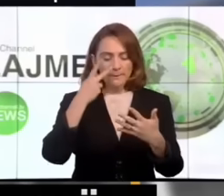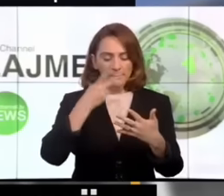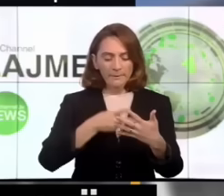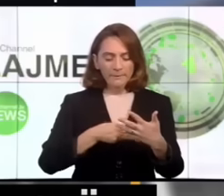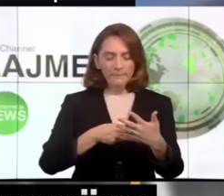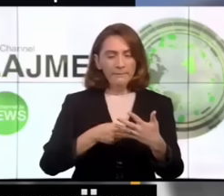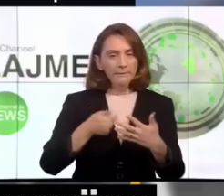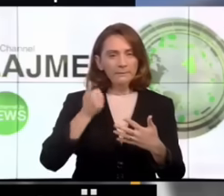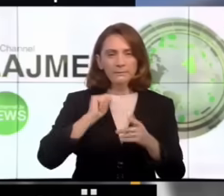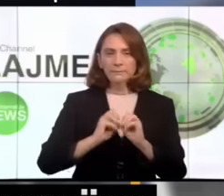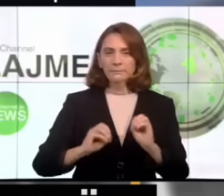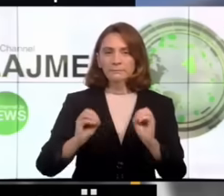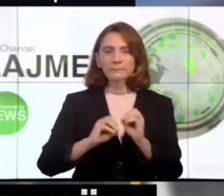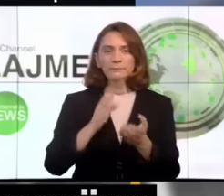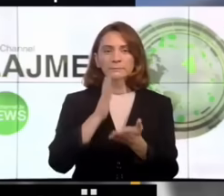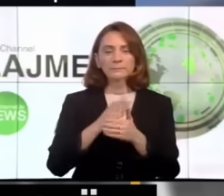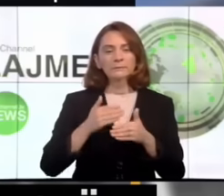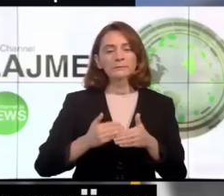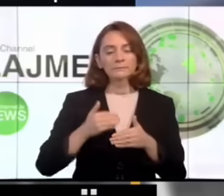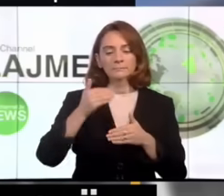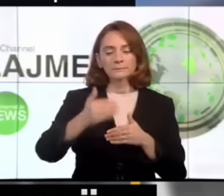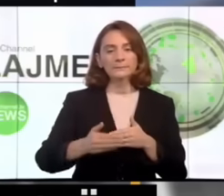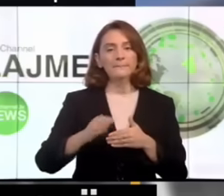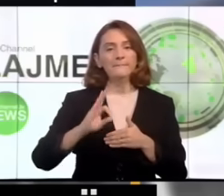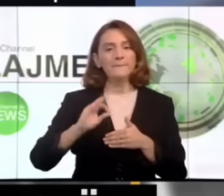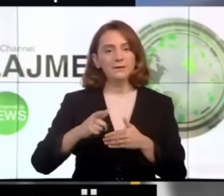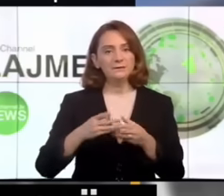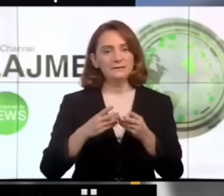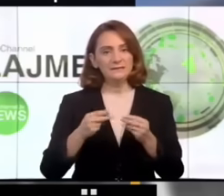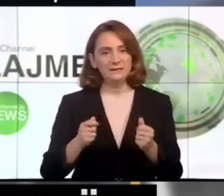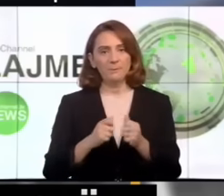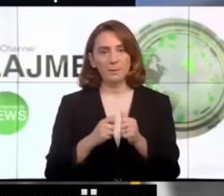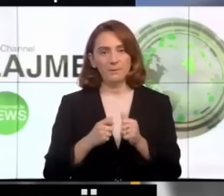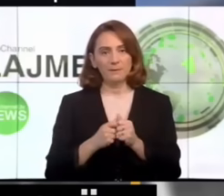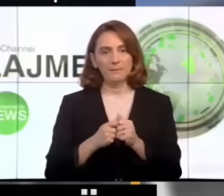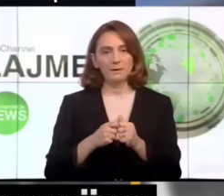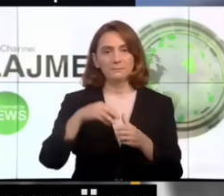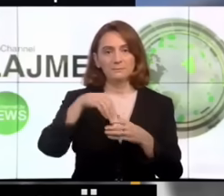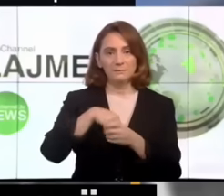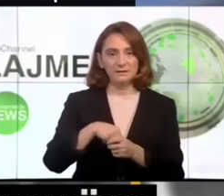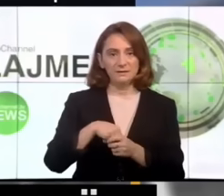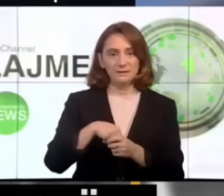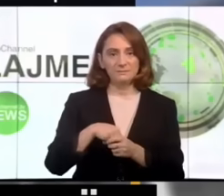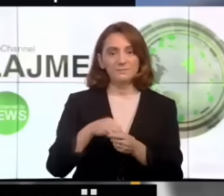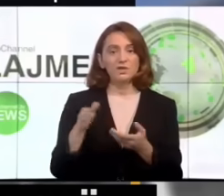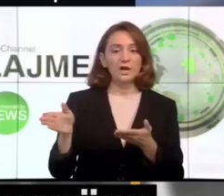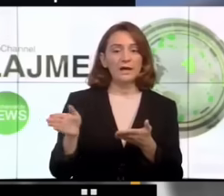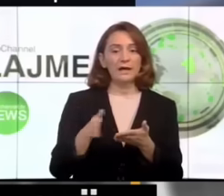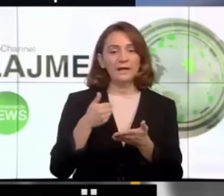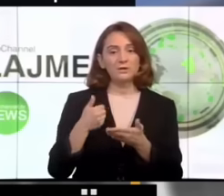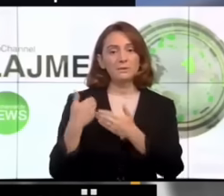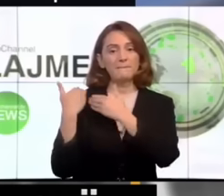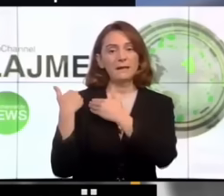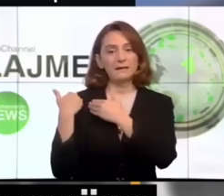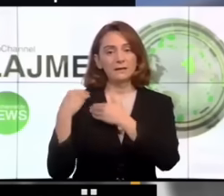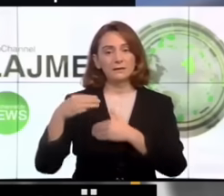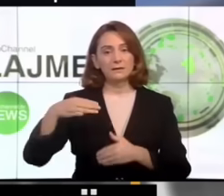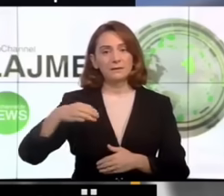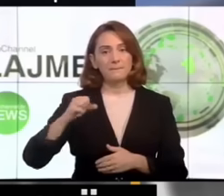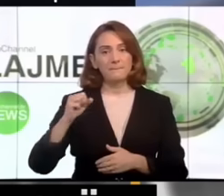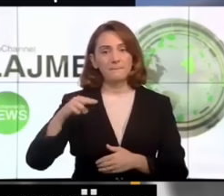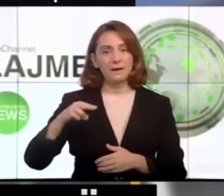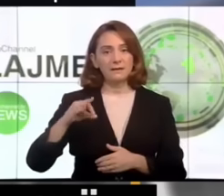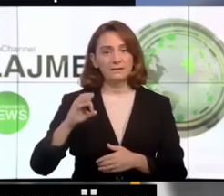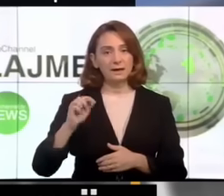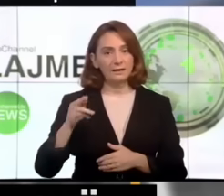nuk është një hap në drejtimin e duhur. Zbatimi i vendimeve të gjykatës kushtetuese nga parlamenti është një çështje thelpsore, pasi lidhet